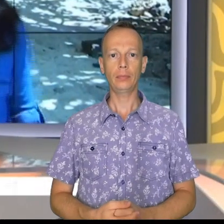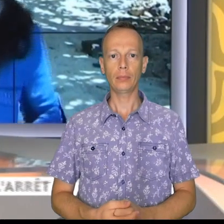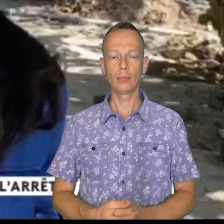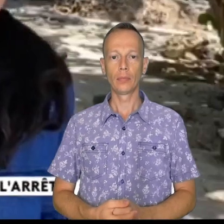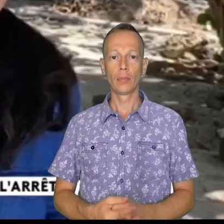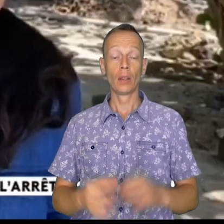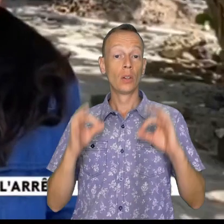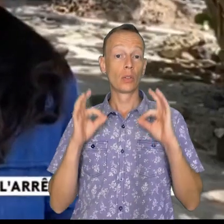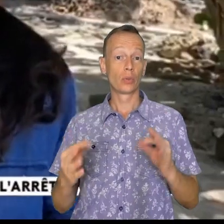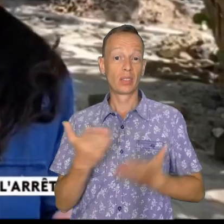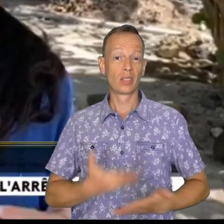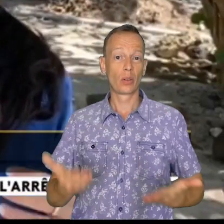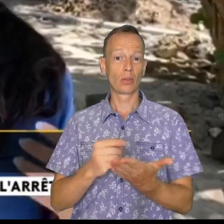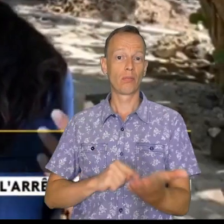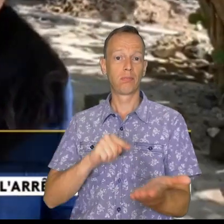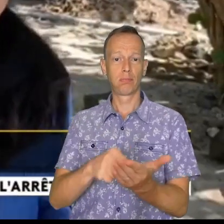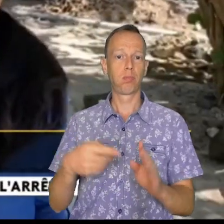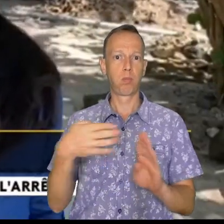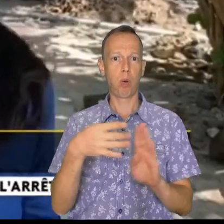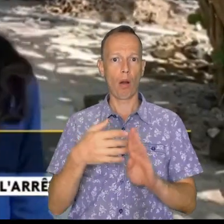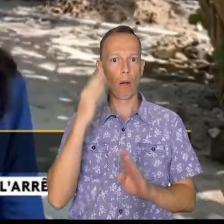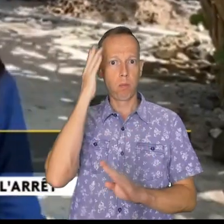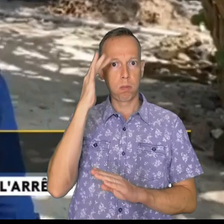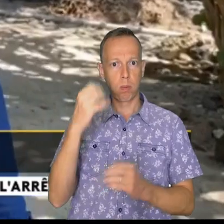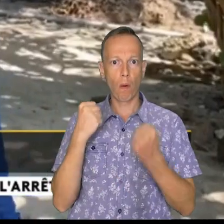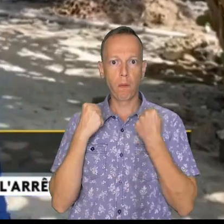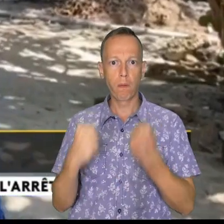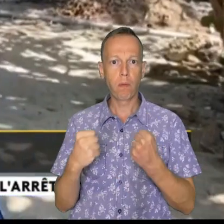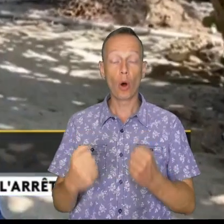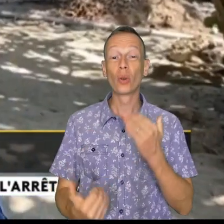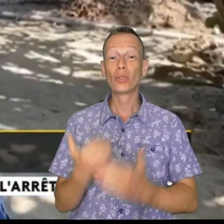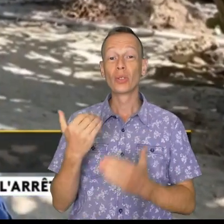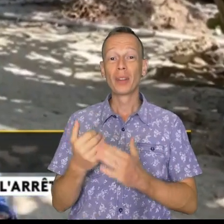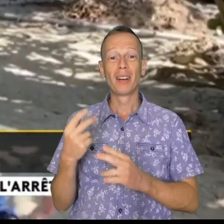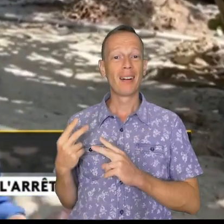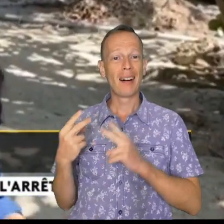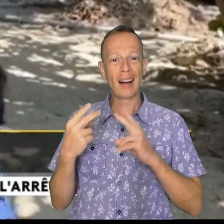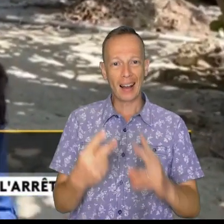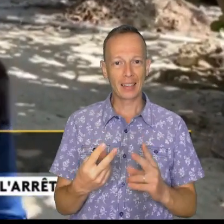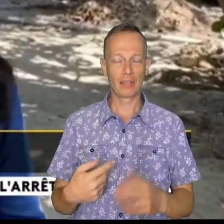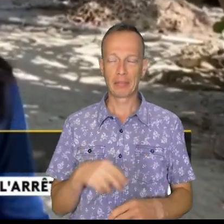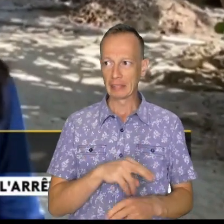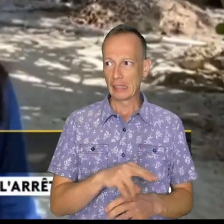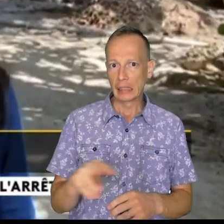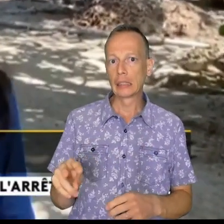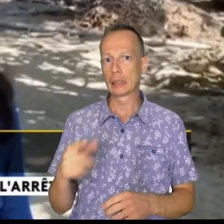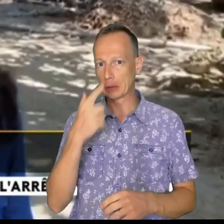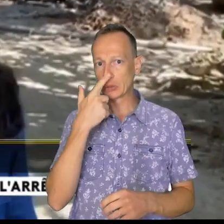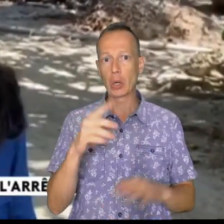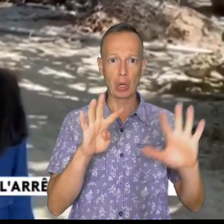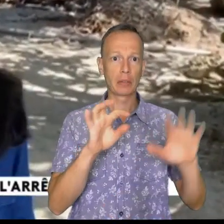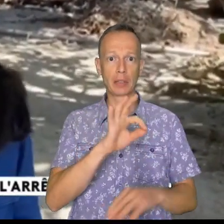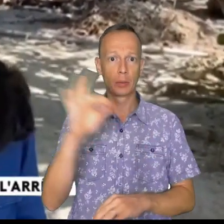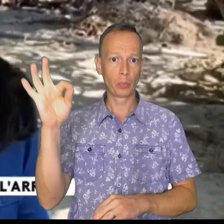Oui, Chiquita, la situation à Bora Bora est vraiment préoccupante. Nous sommes arrivés ce matin avec Sandro qui avait tapé 90%